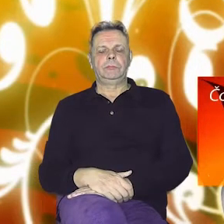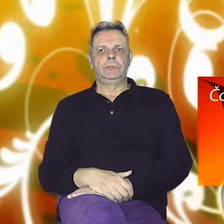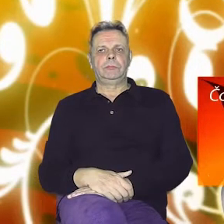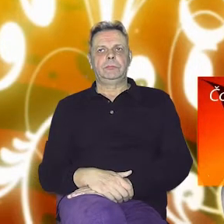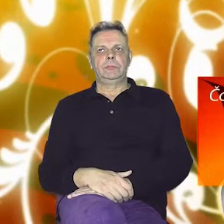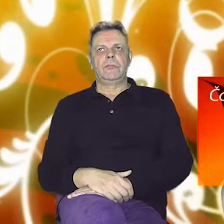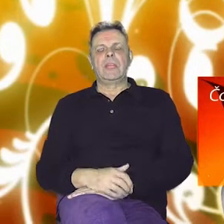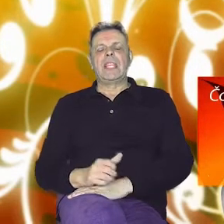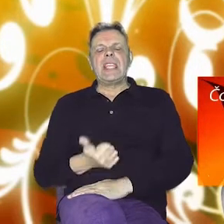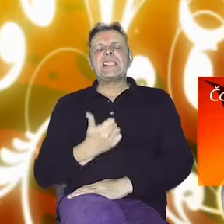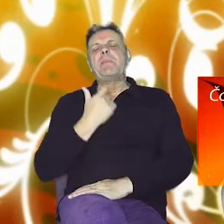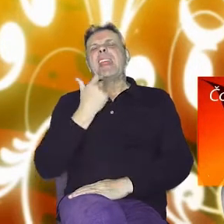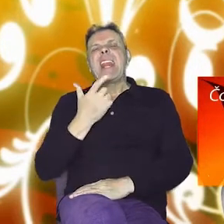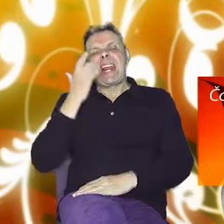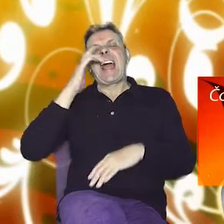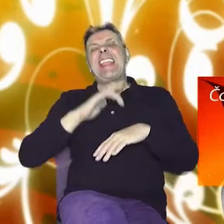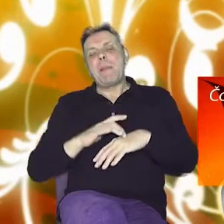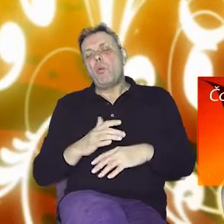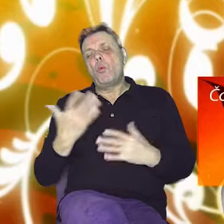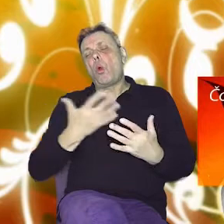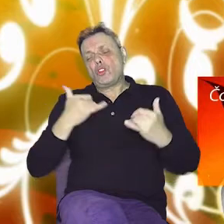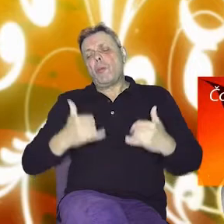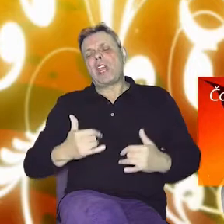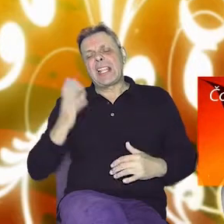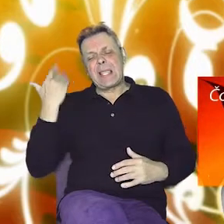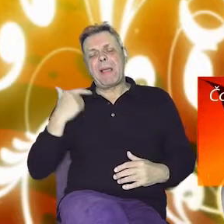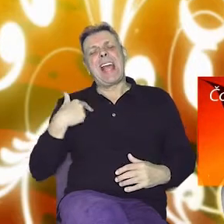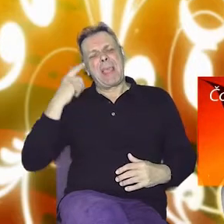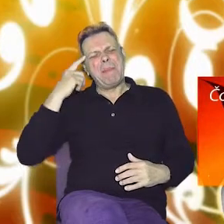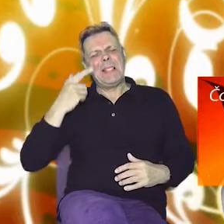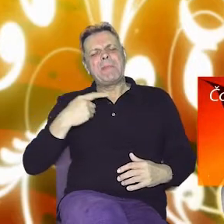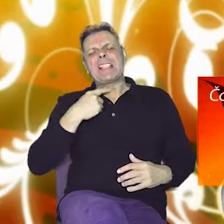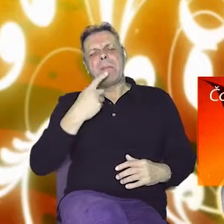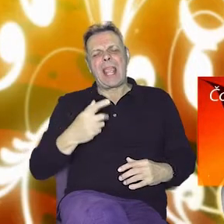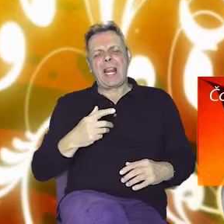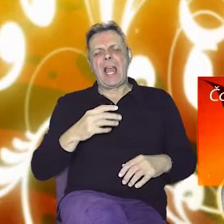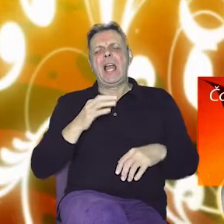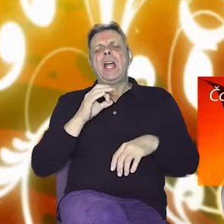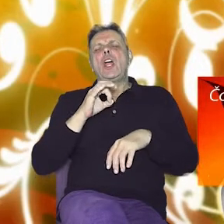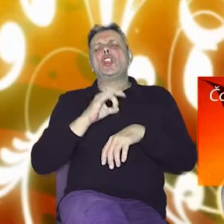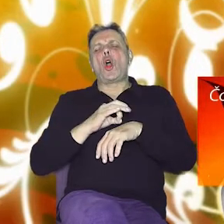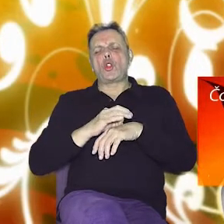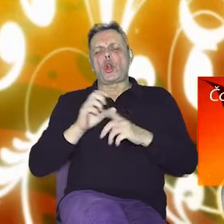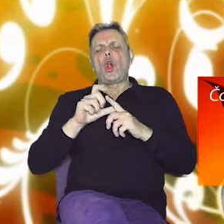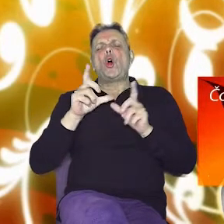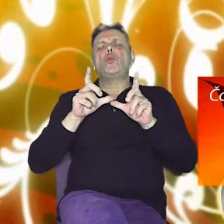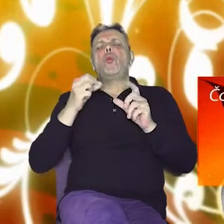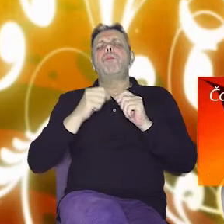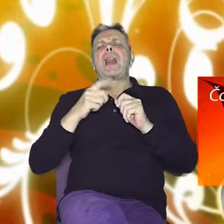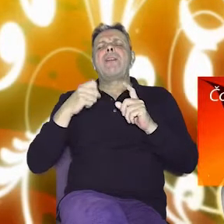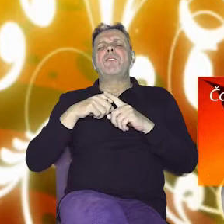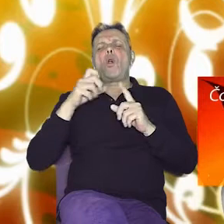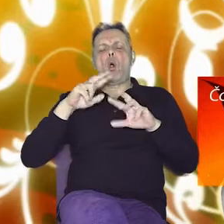da li sam rekla baš temu koju ću danas imati, ali mislim da sam najavila doktora Dubravka Huljeva, koji je